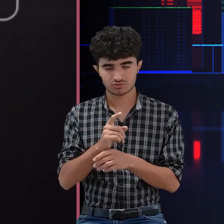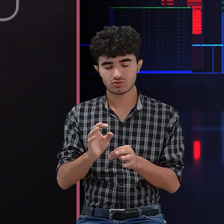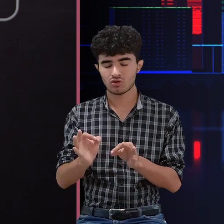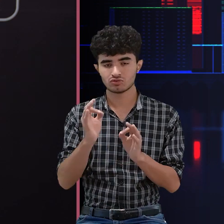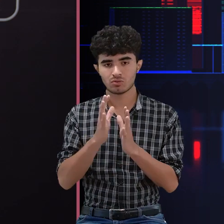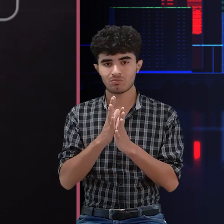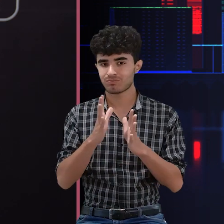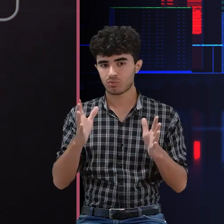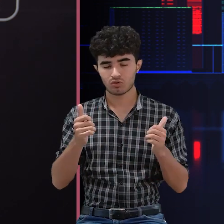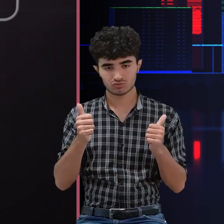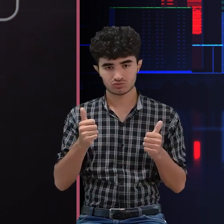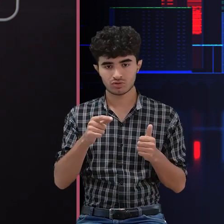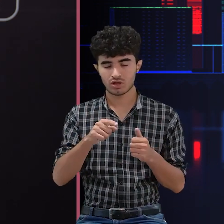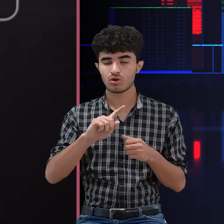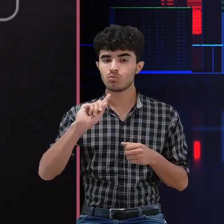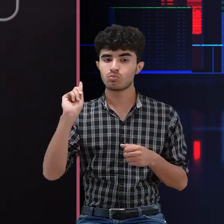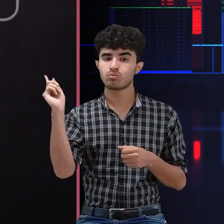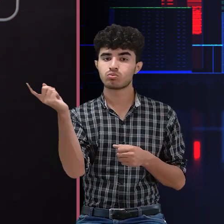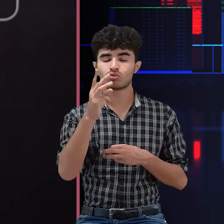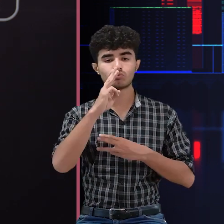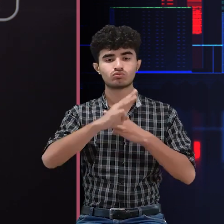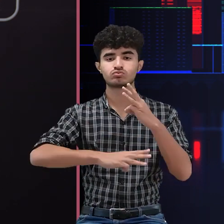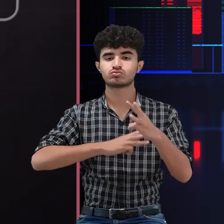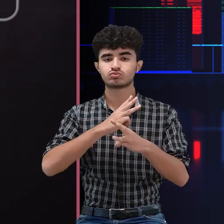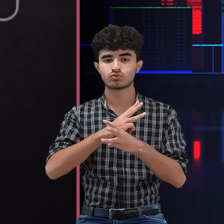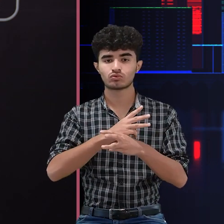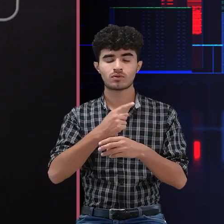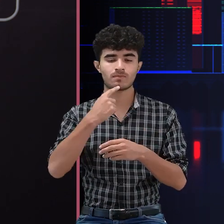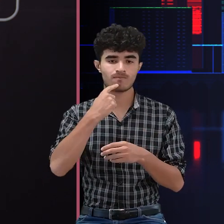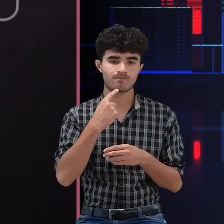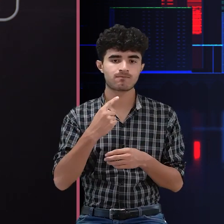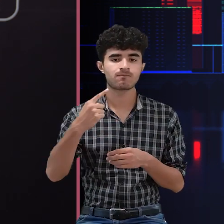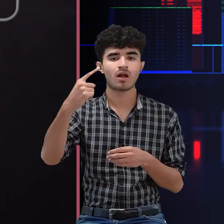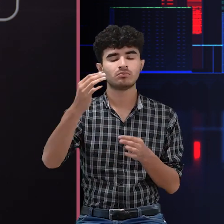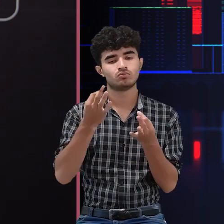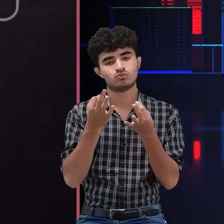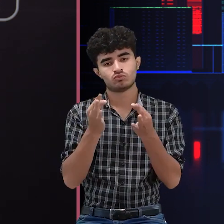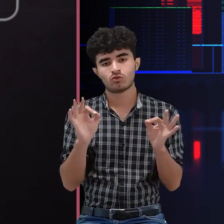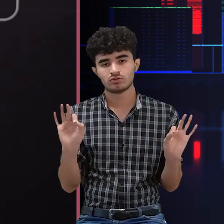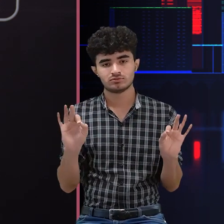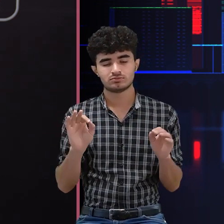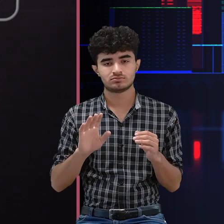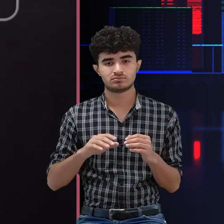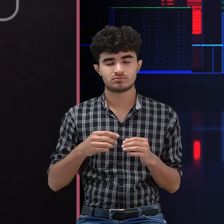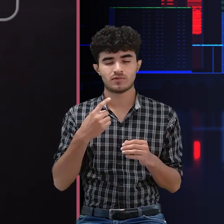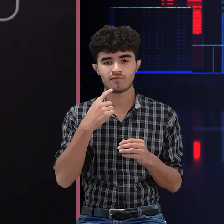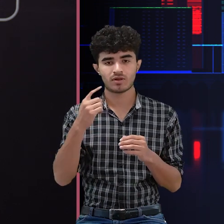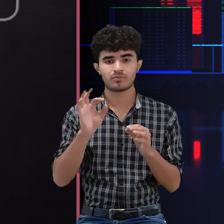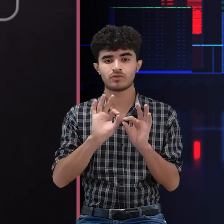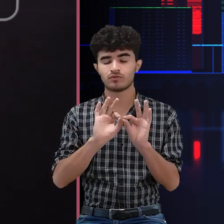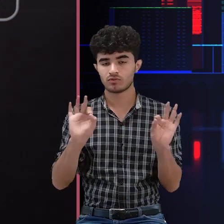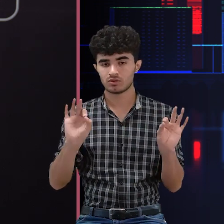ہی عمدہ شاگرد جو تھے انہوں نے آہستہ آہستہ دنیا کی